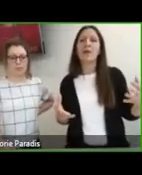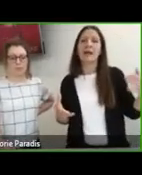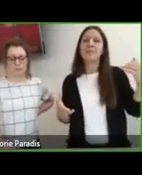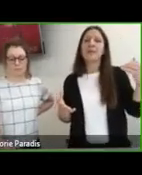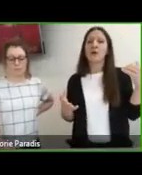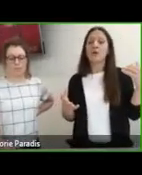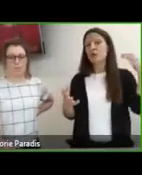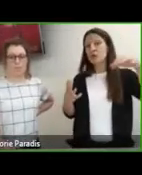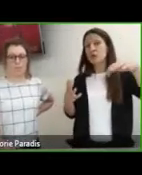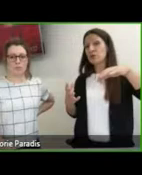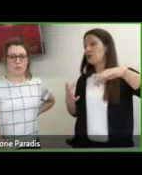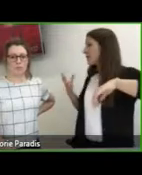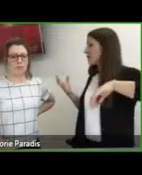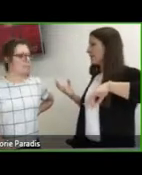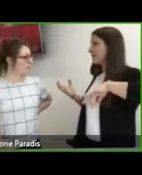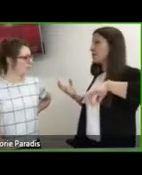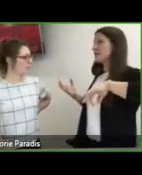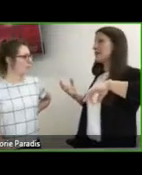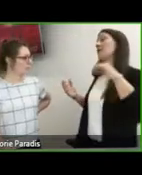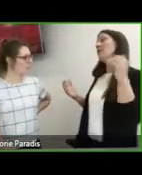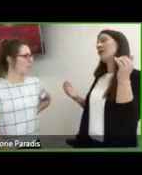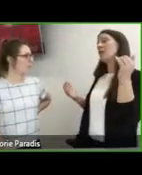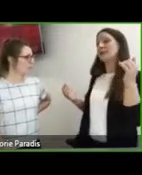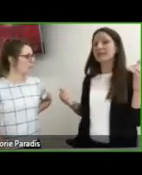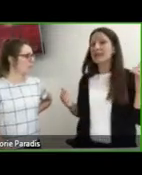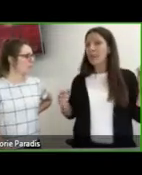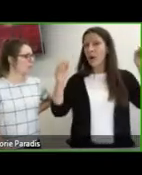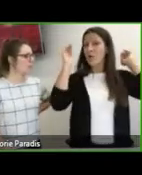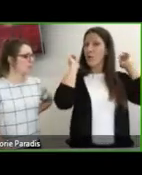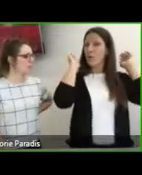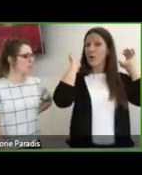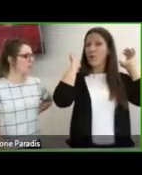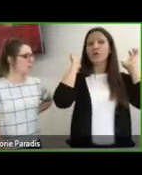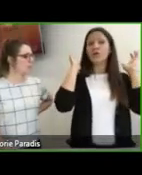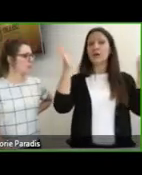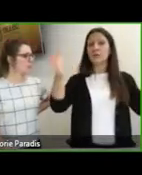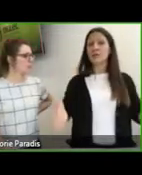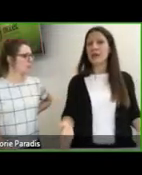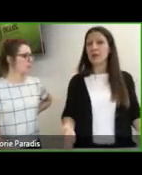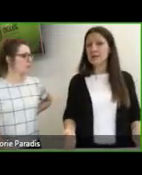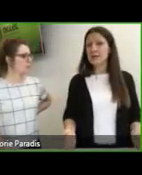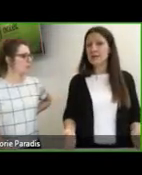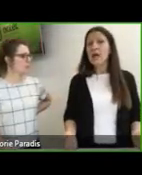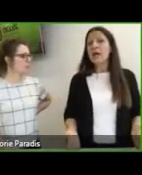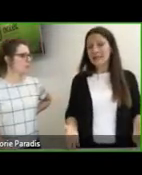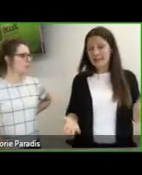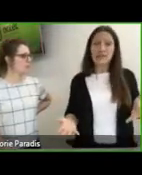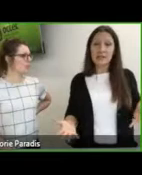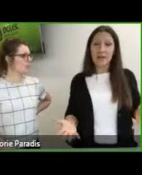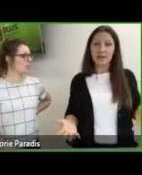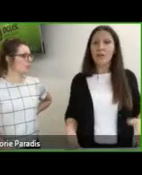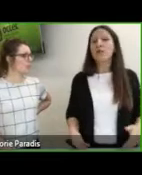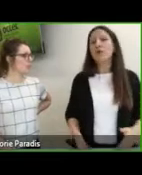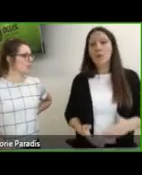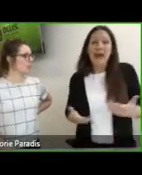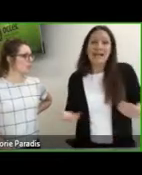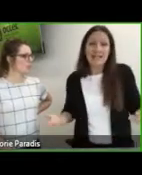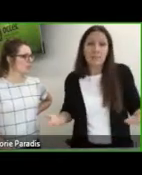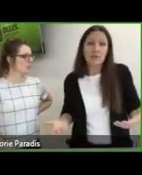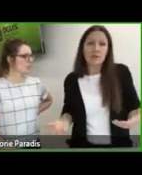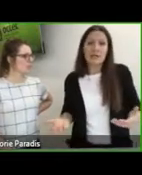canular ou d'une image qui a été utilisée dans un mauvais contexte, on peut revoir tous les contextes où elle a été utilisée. Donc,